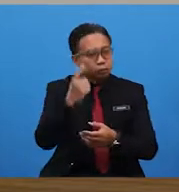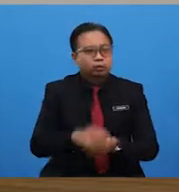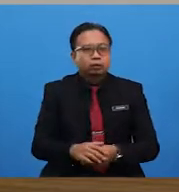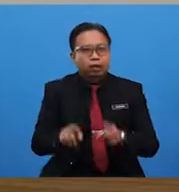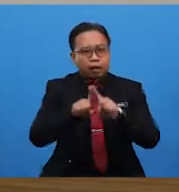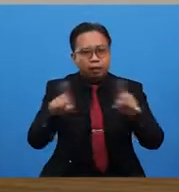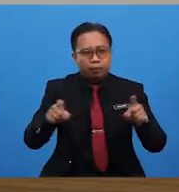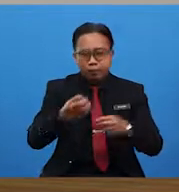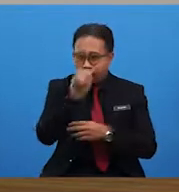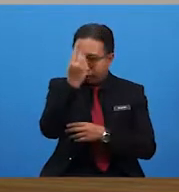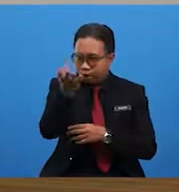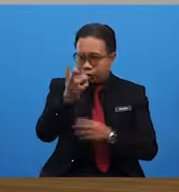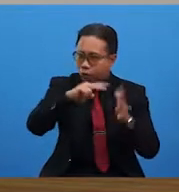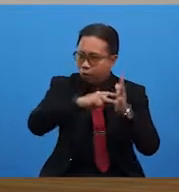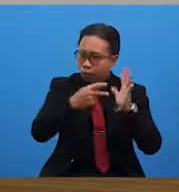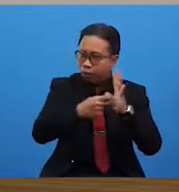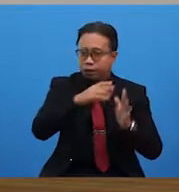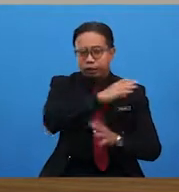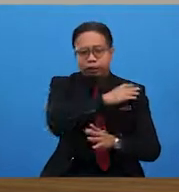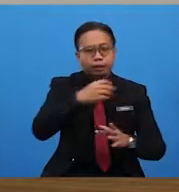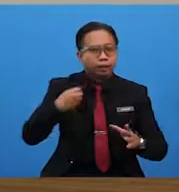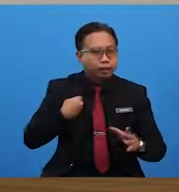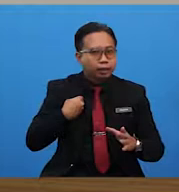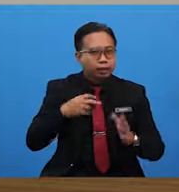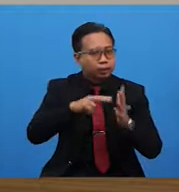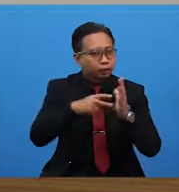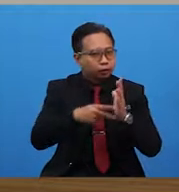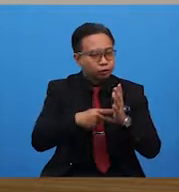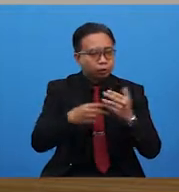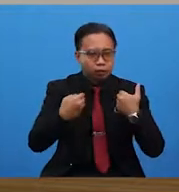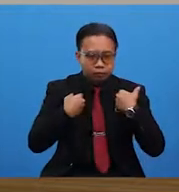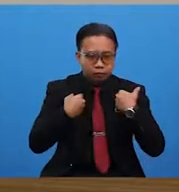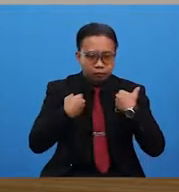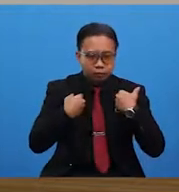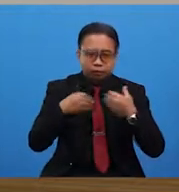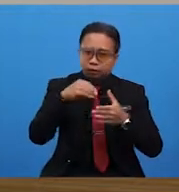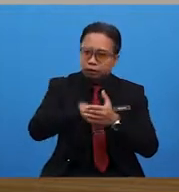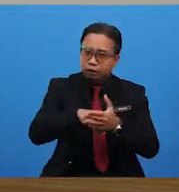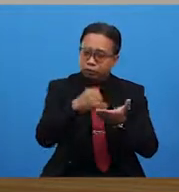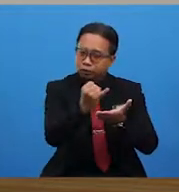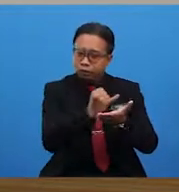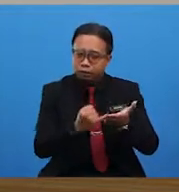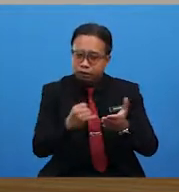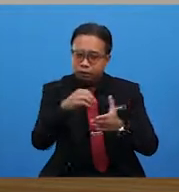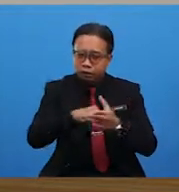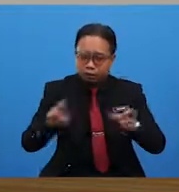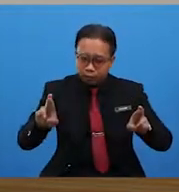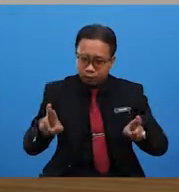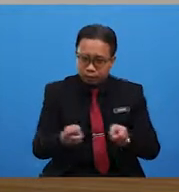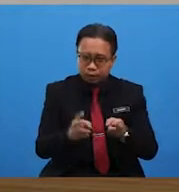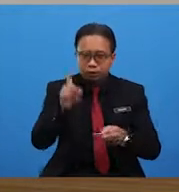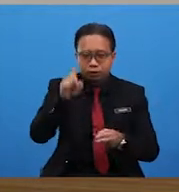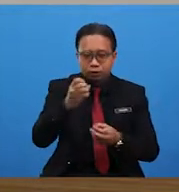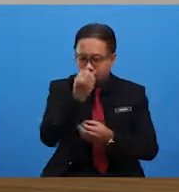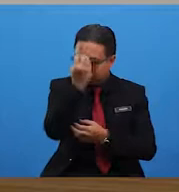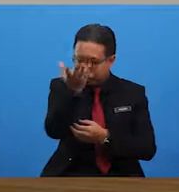tetapi penyerangan makna dan maksud tersirat disebalik pemilihan unsur seni dan prinsip rekaan juga perlu